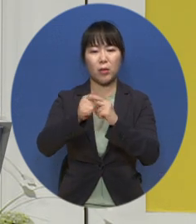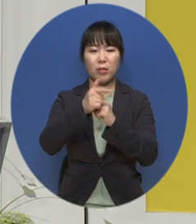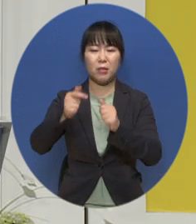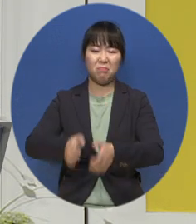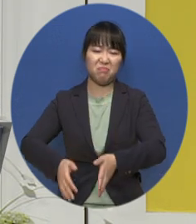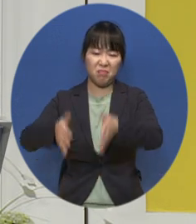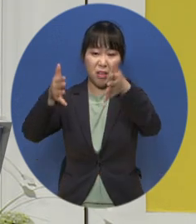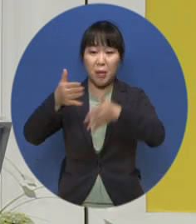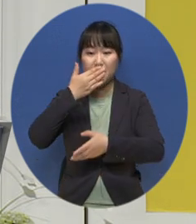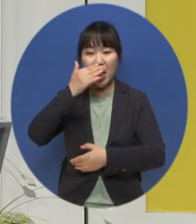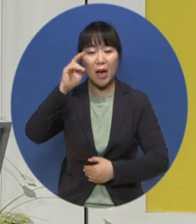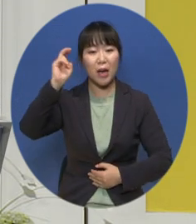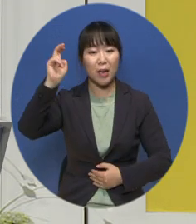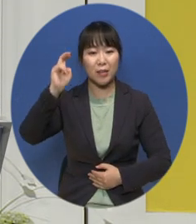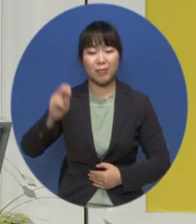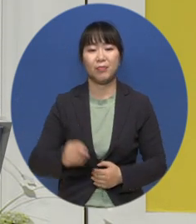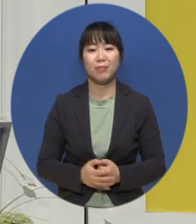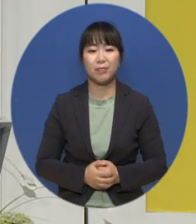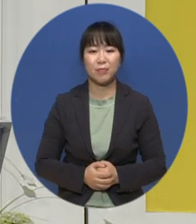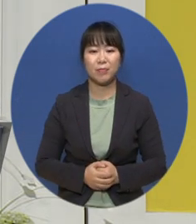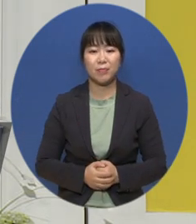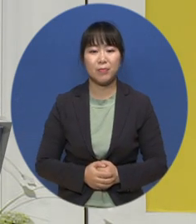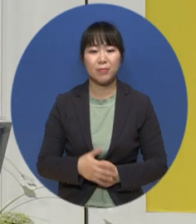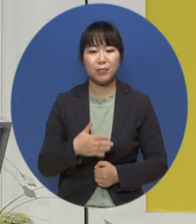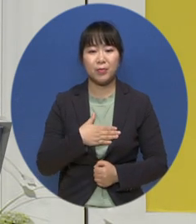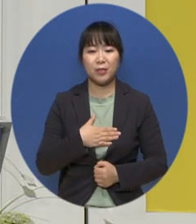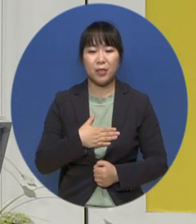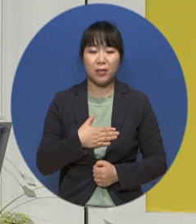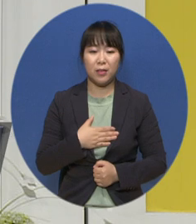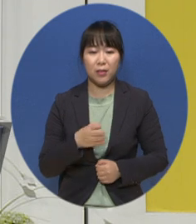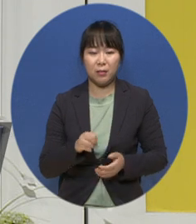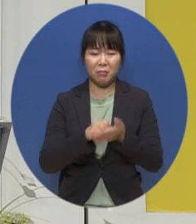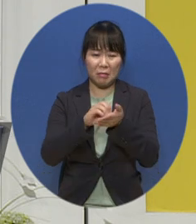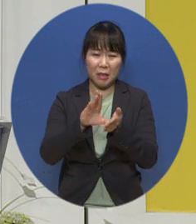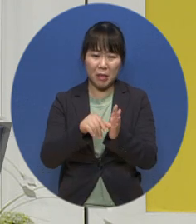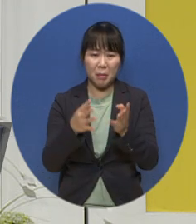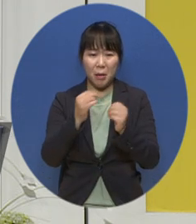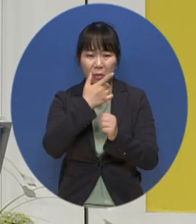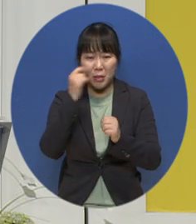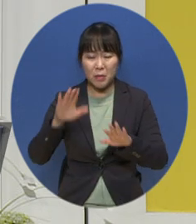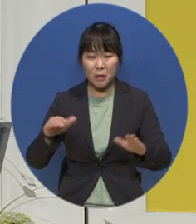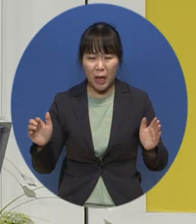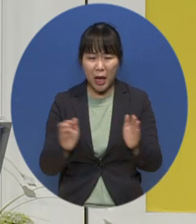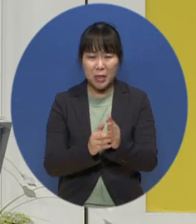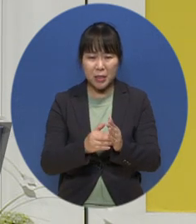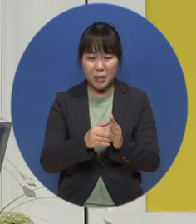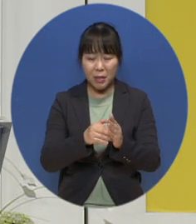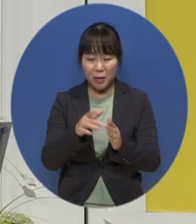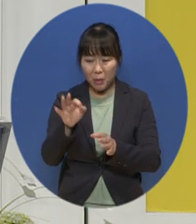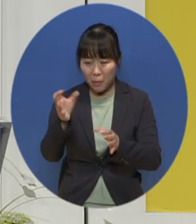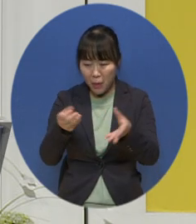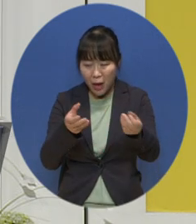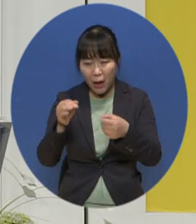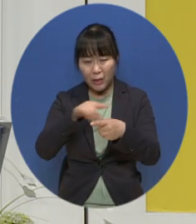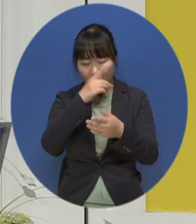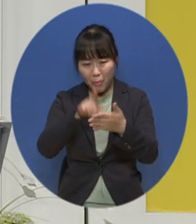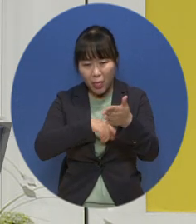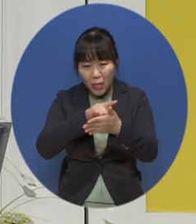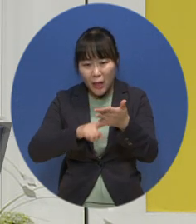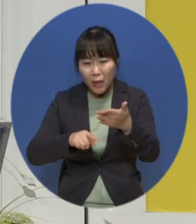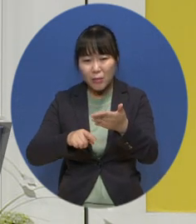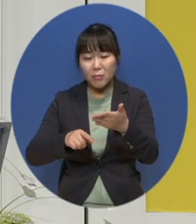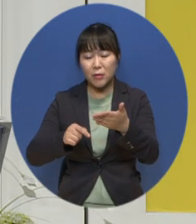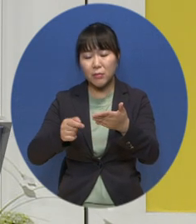구하면 그랬을 겁니다 제아 들어올 때 너무 빈약해서 지금까지도 머피 갚는다고 보일 보안 자꾸 이제 그랬지